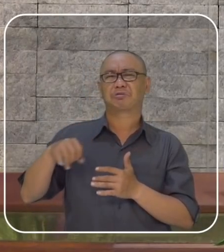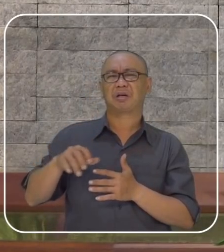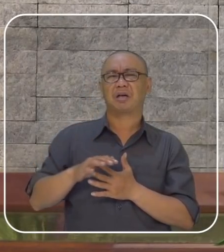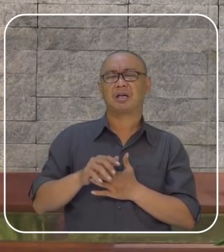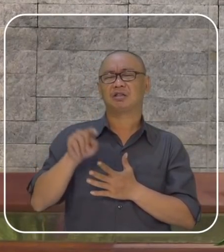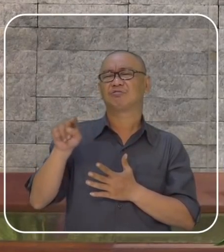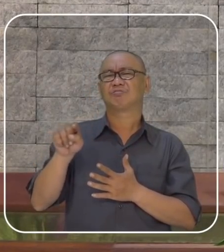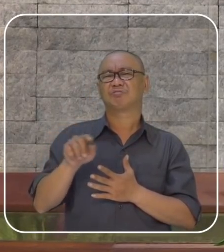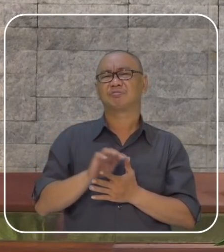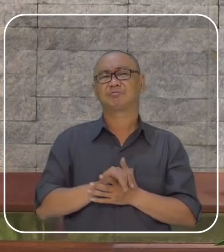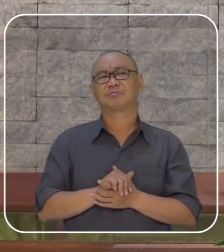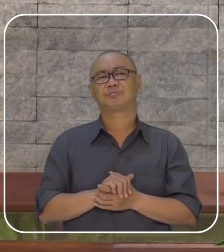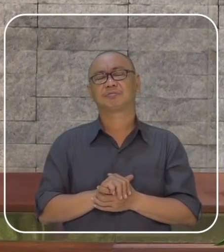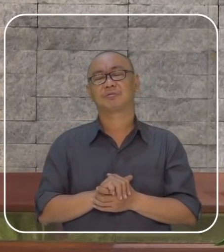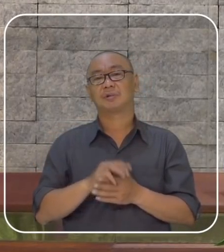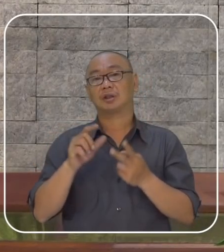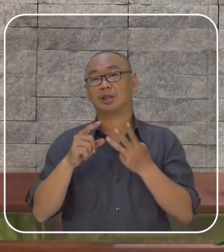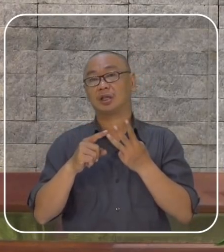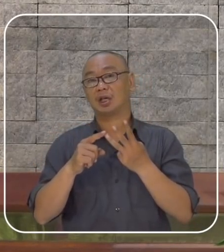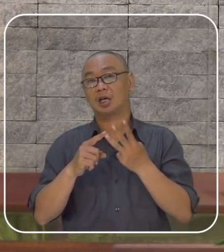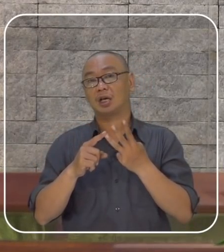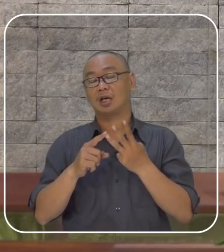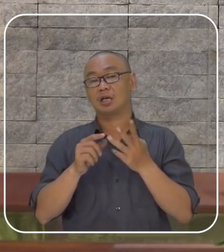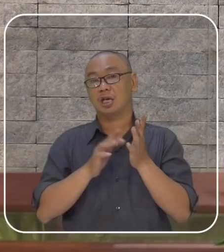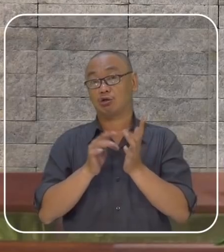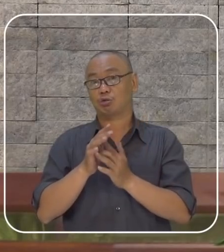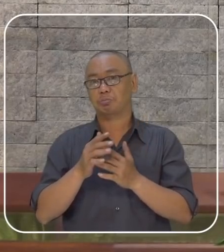Yesus marah. Dan yang ketiga, kenapa Yesus marah?